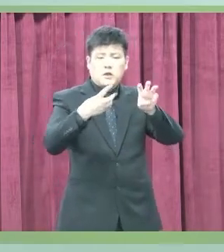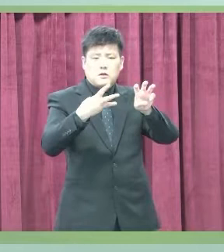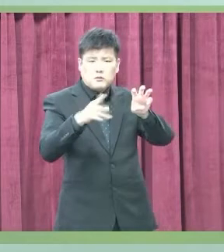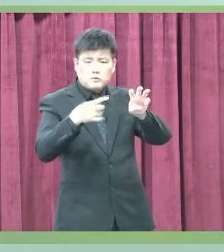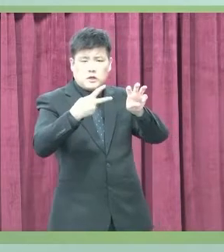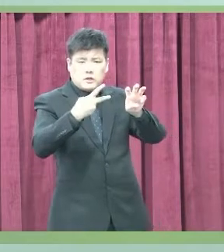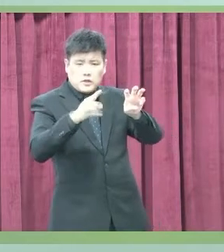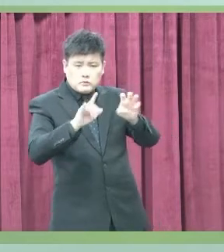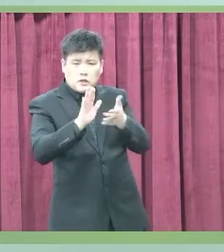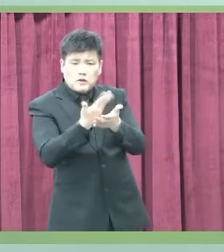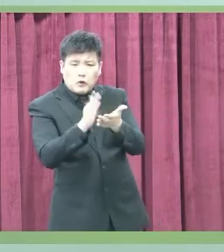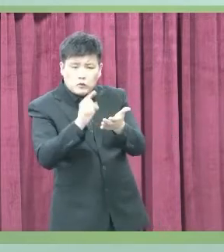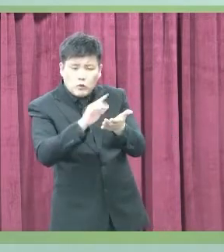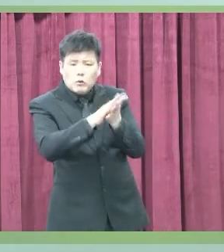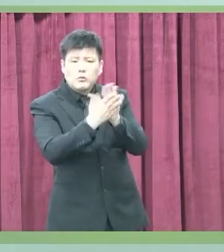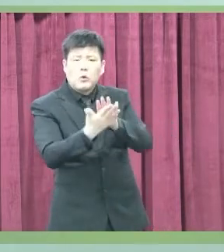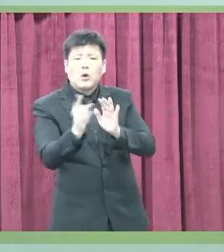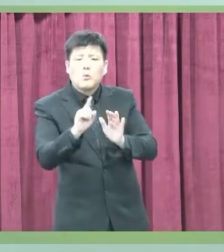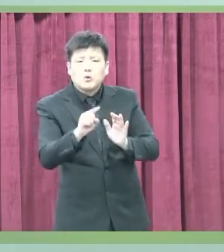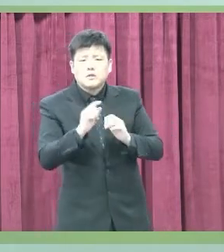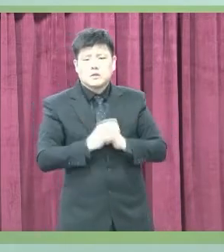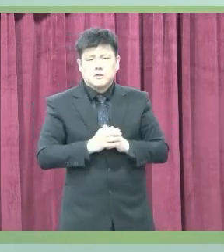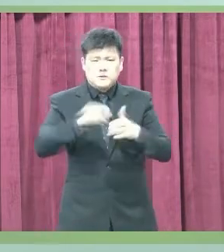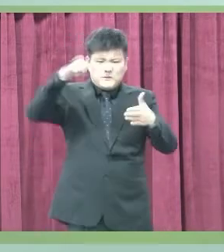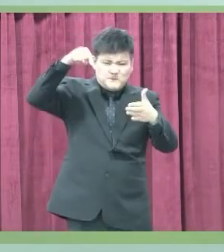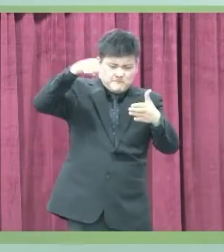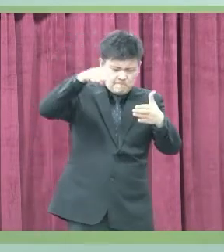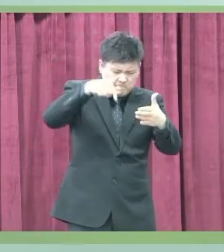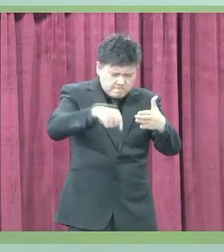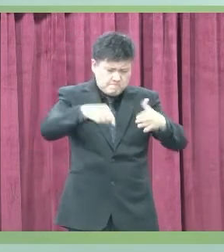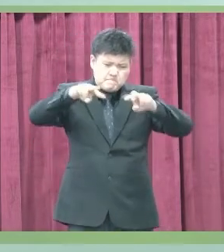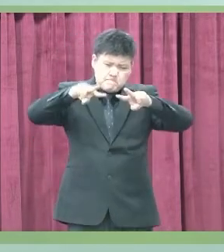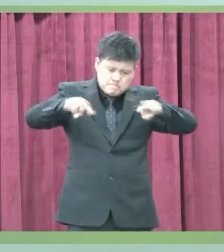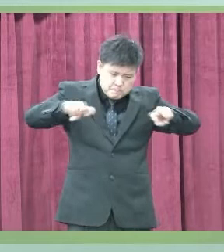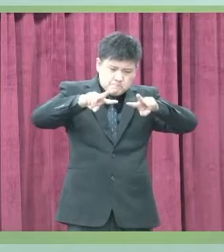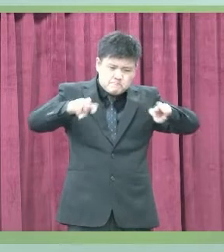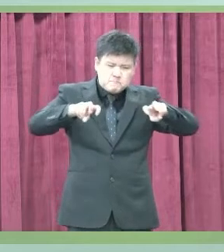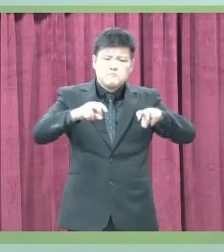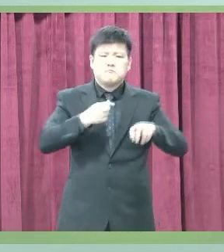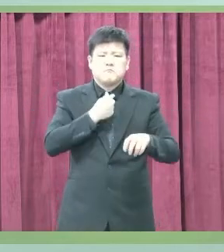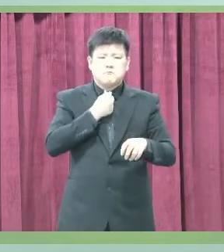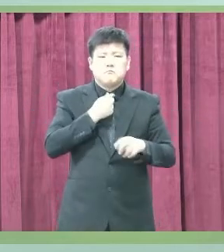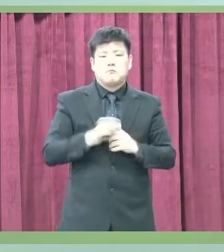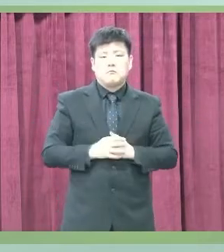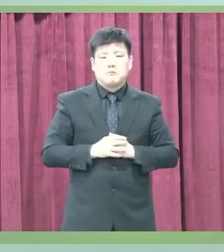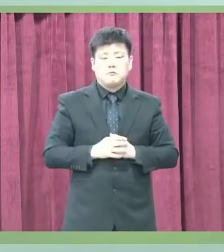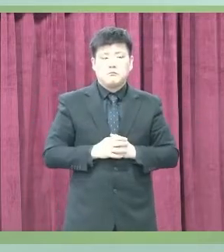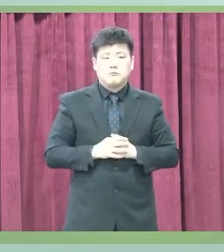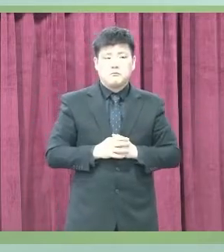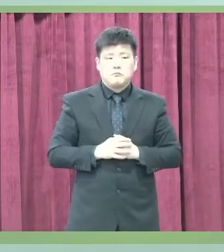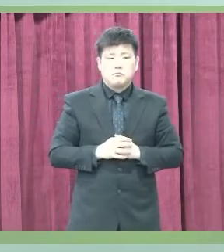등을 우리가 산출하는 것 이렇게 해서 심층 통계를 분석하는 것이 목표입니다. 그래서 또 하나는